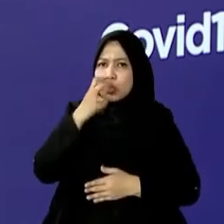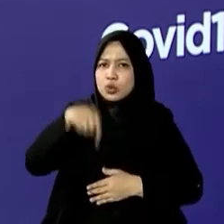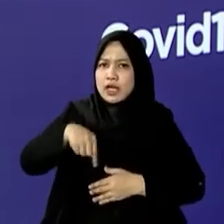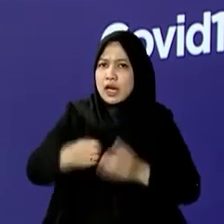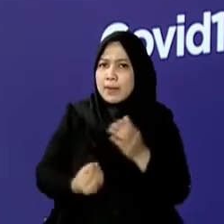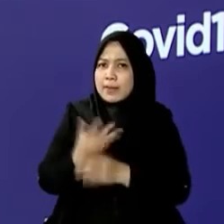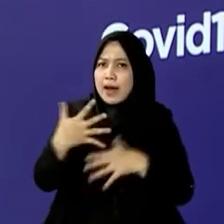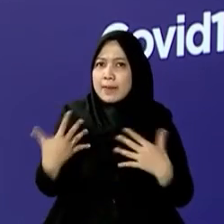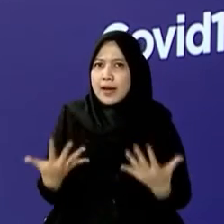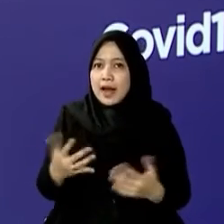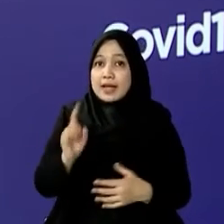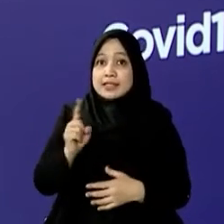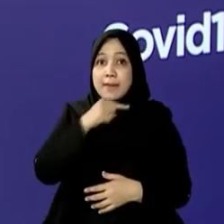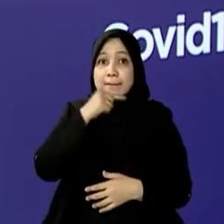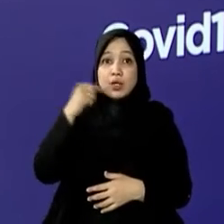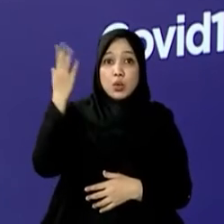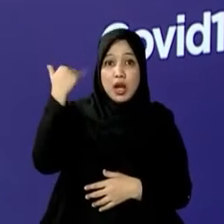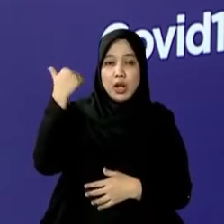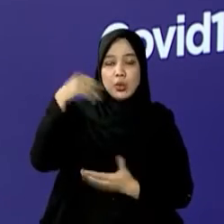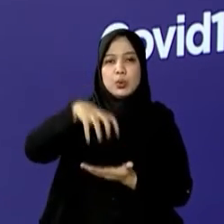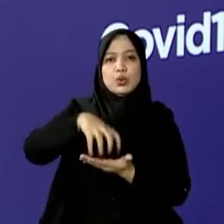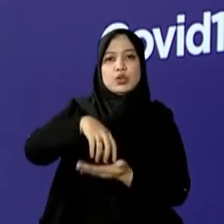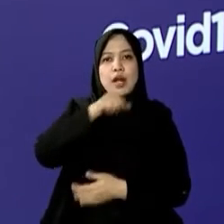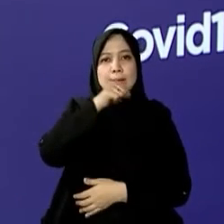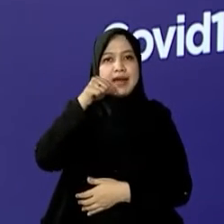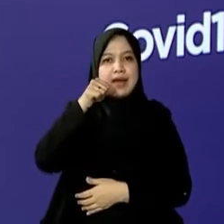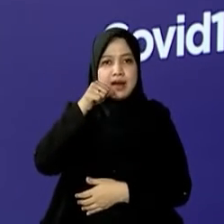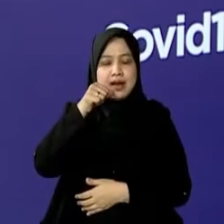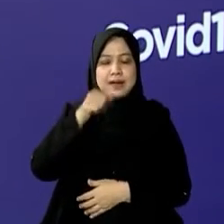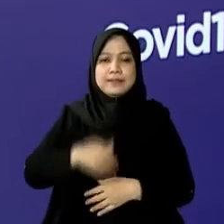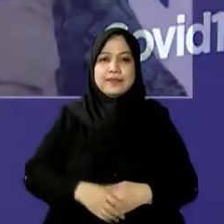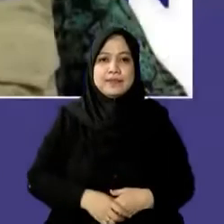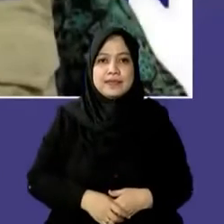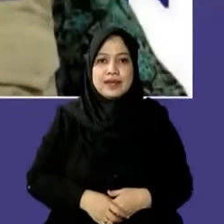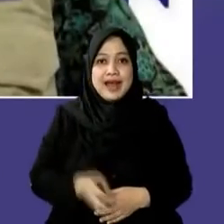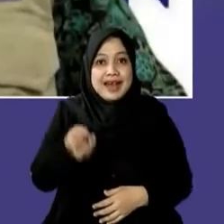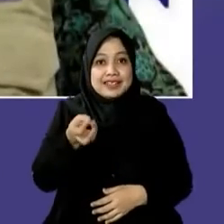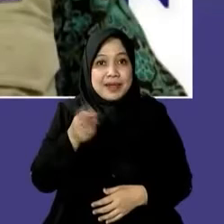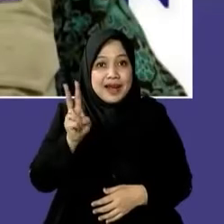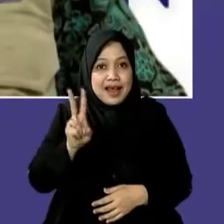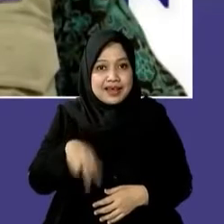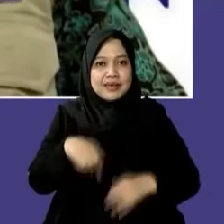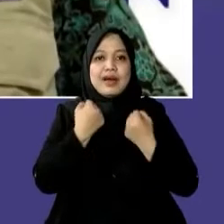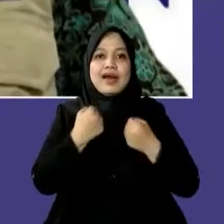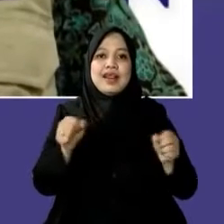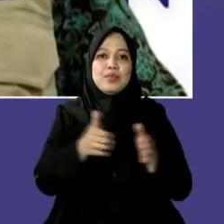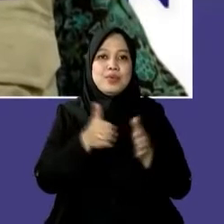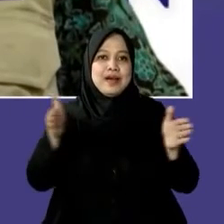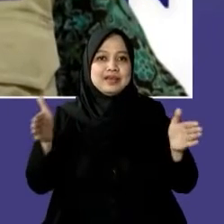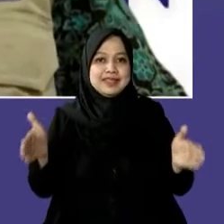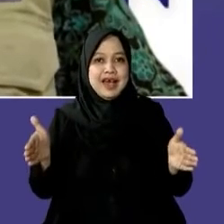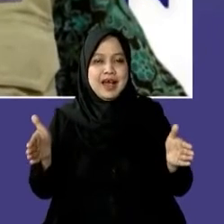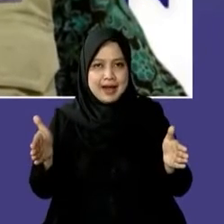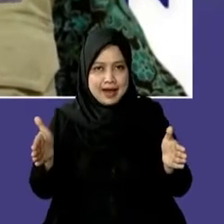karena minggu lalu sempat terjadi atau sempat menjadi zona merah ya lalu sebagaimana kita ketahui juga Sebentar lagi libur panjang apa saja